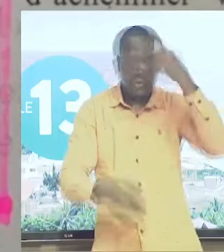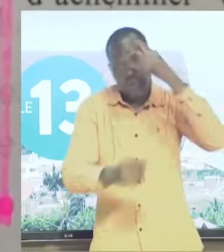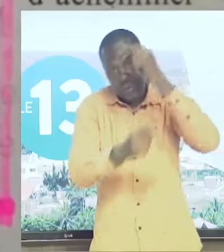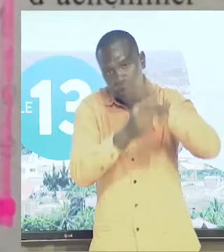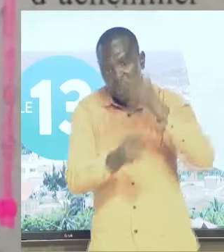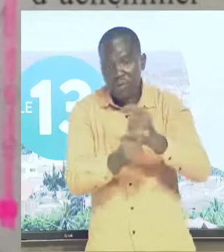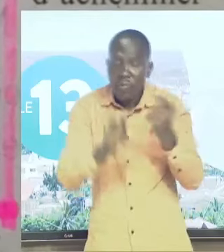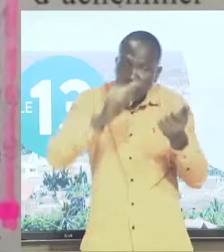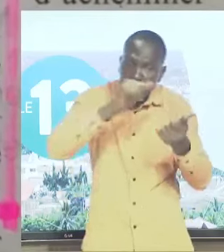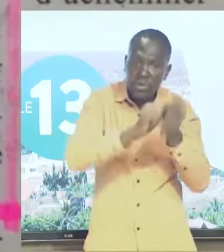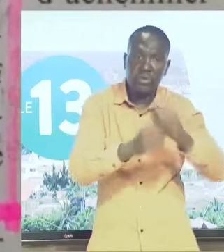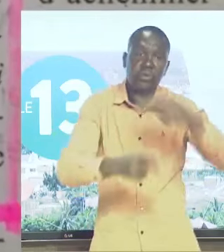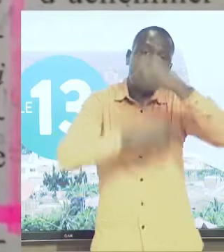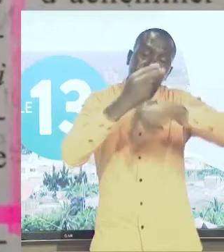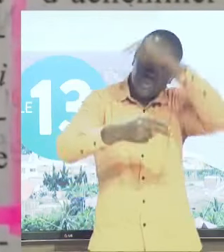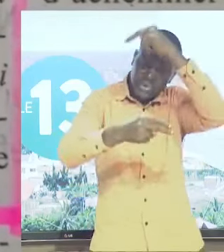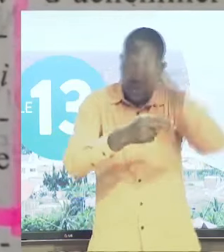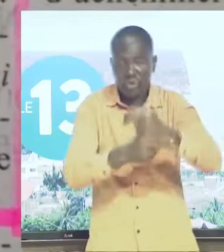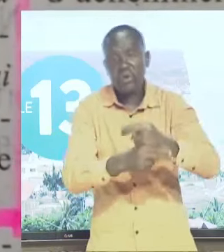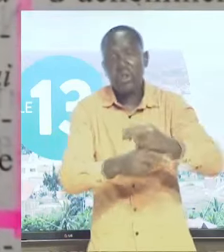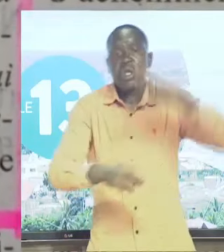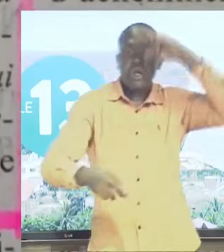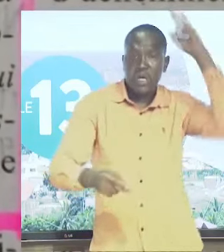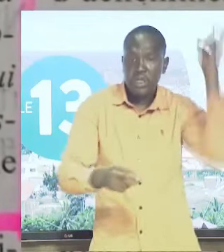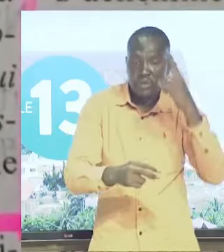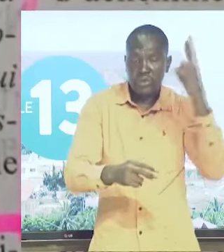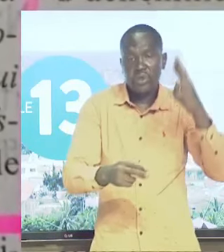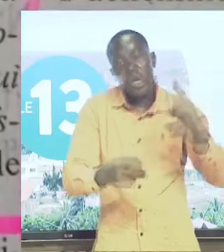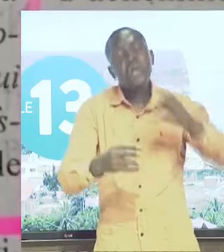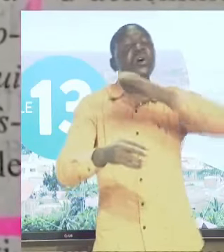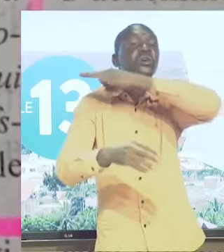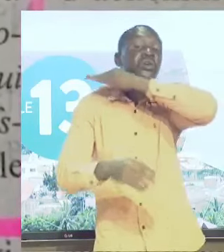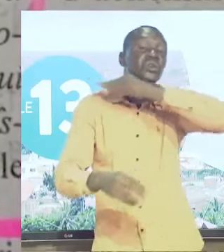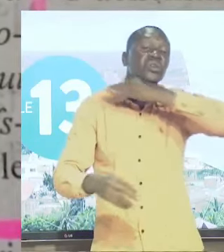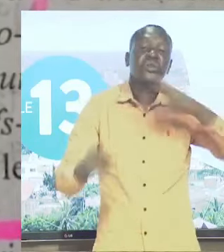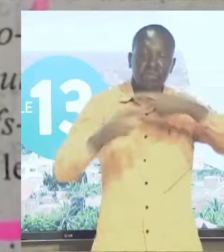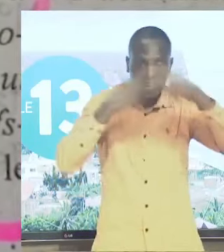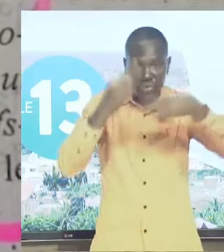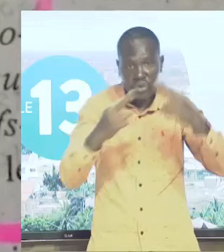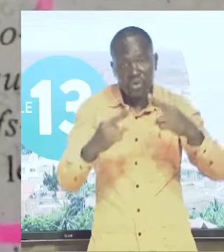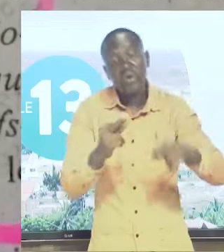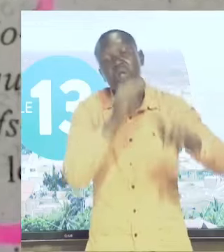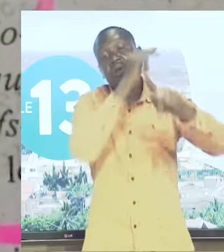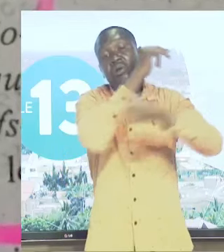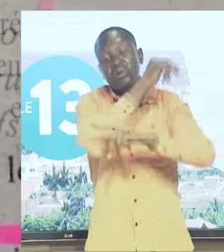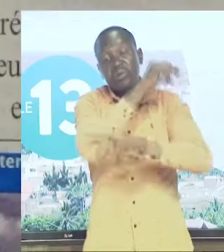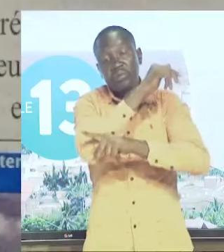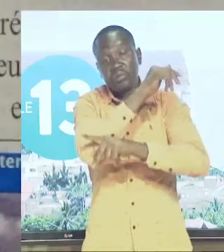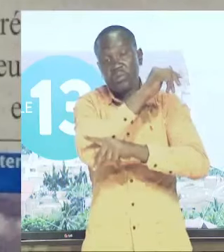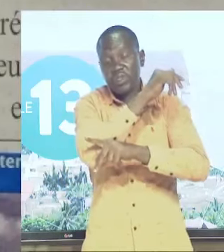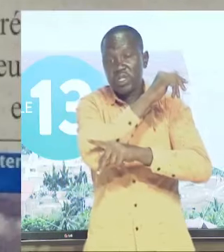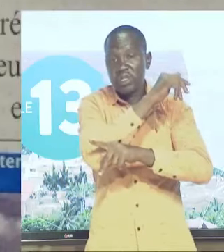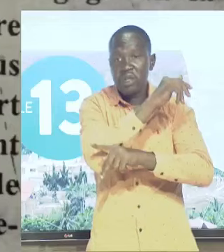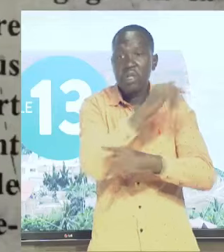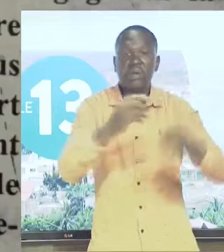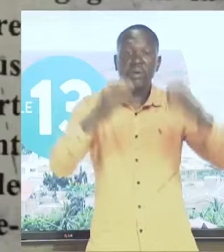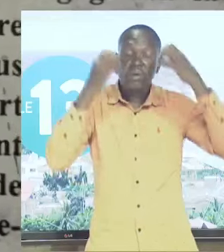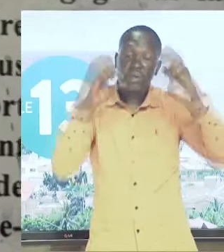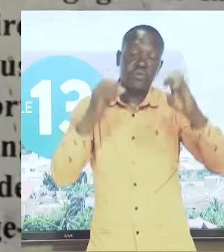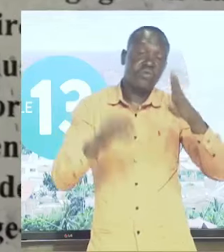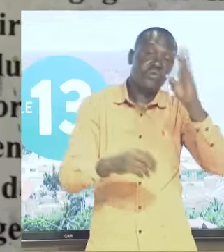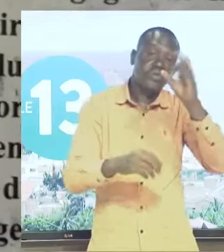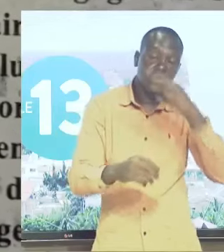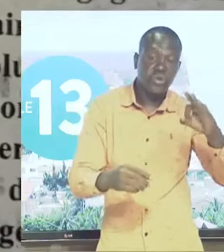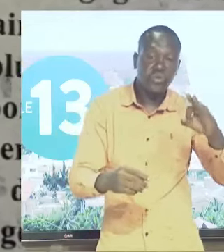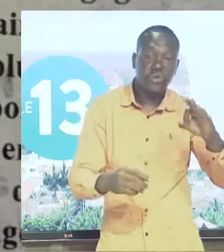place au niveau national un réseau ferroviaire pour relier les différents chefs-lieux de province, a appris l'Express du Faso. Avec un